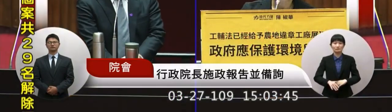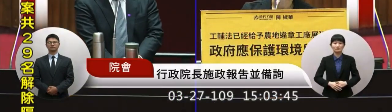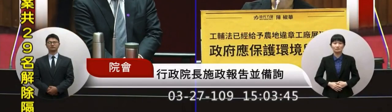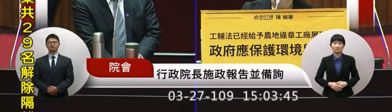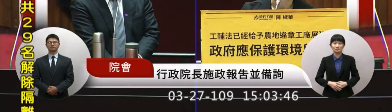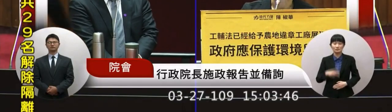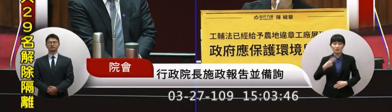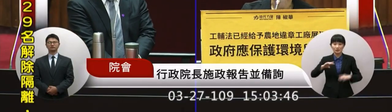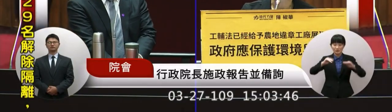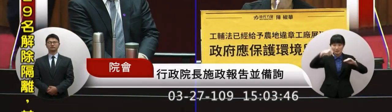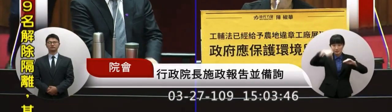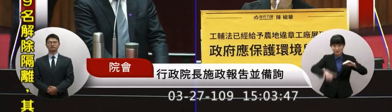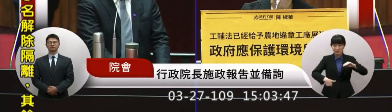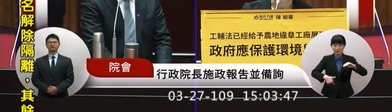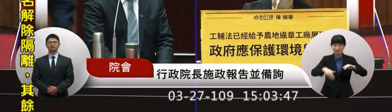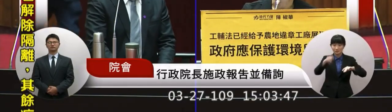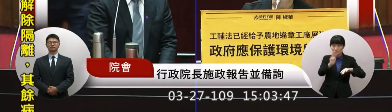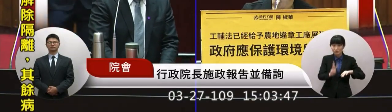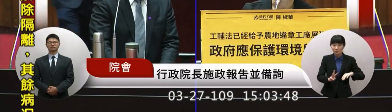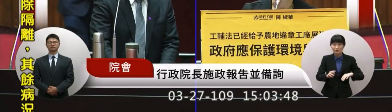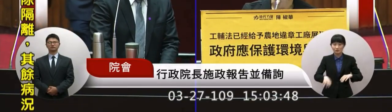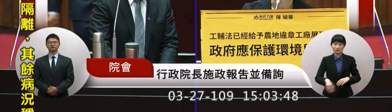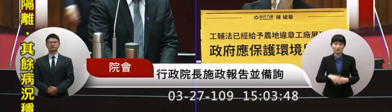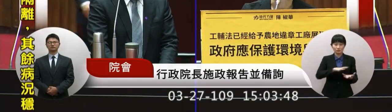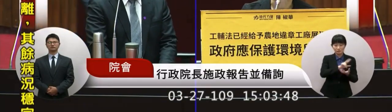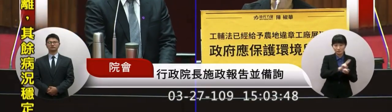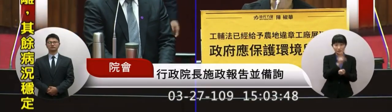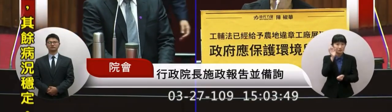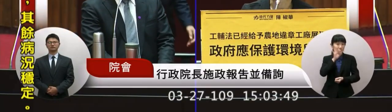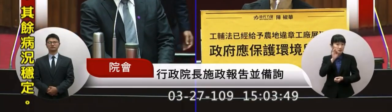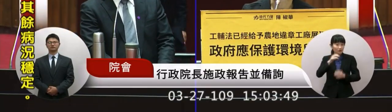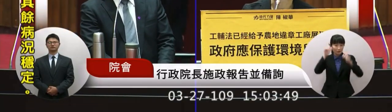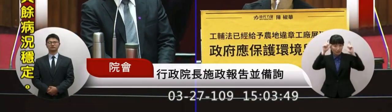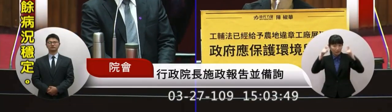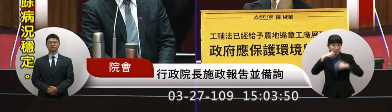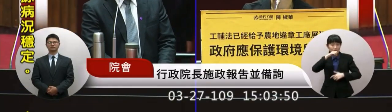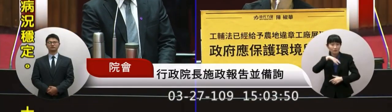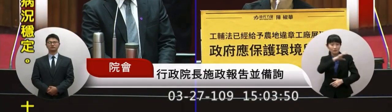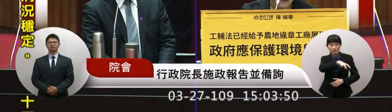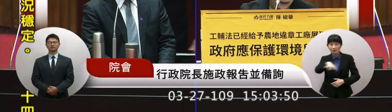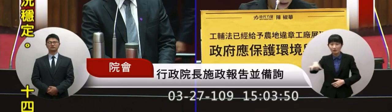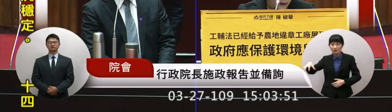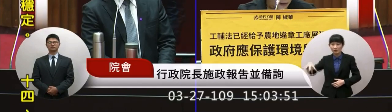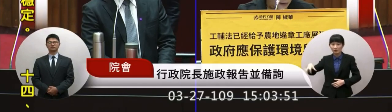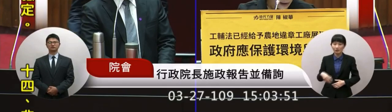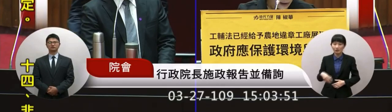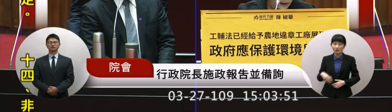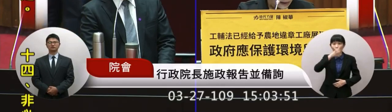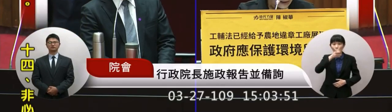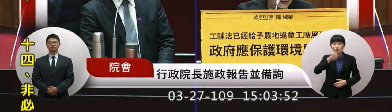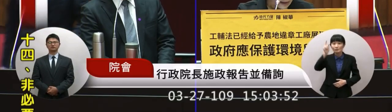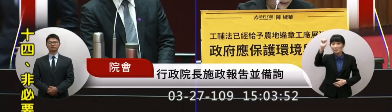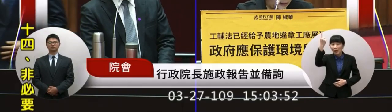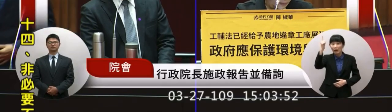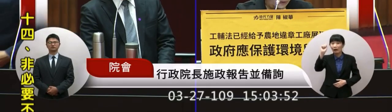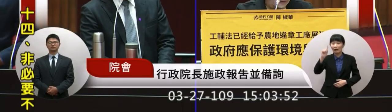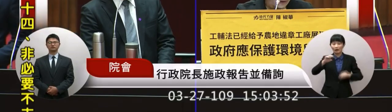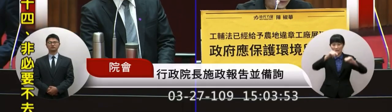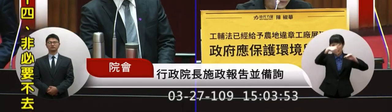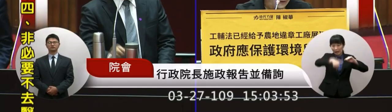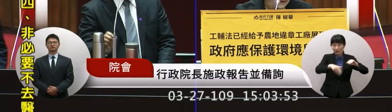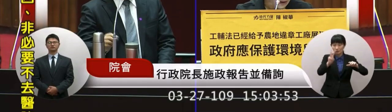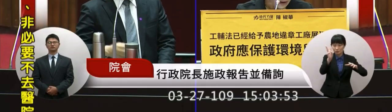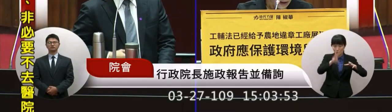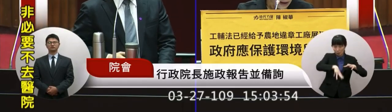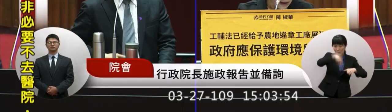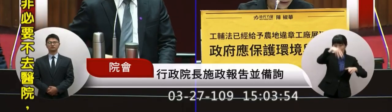地下水呢，很多像现在云林、彰化、高雄、屏东很多地方还是喝地下水，好，所以现在经济部有提